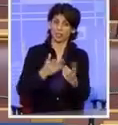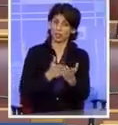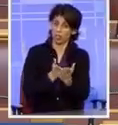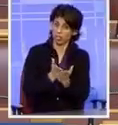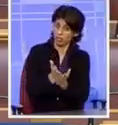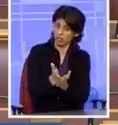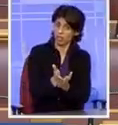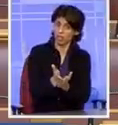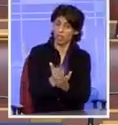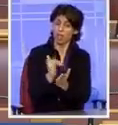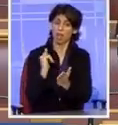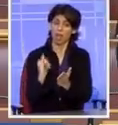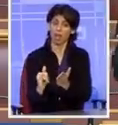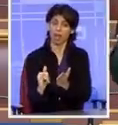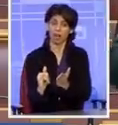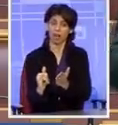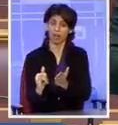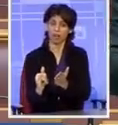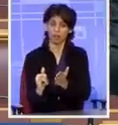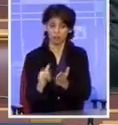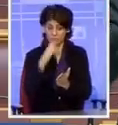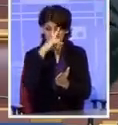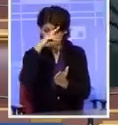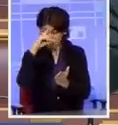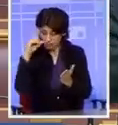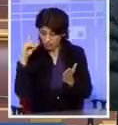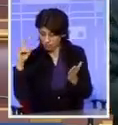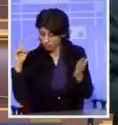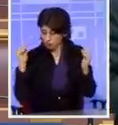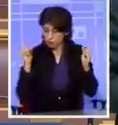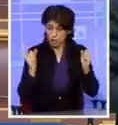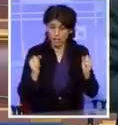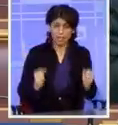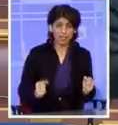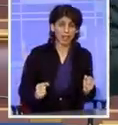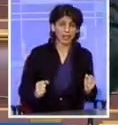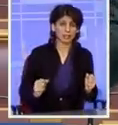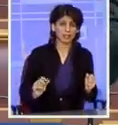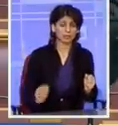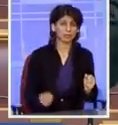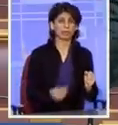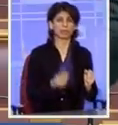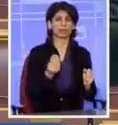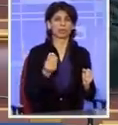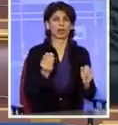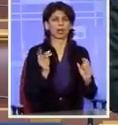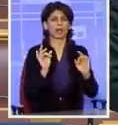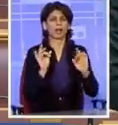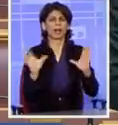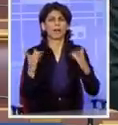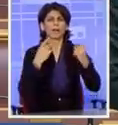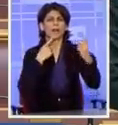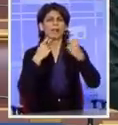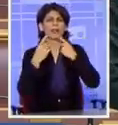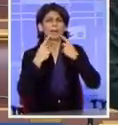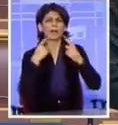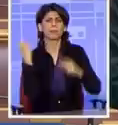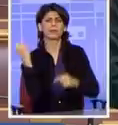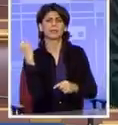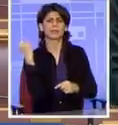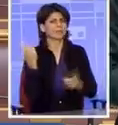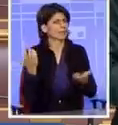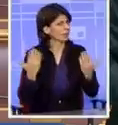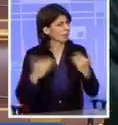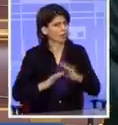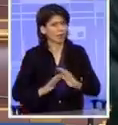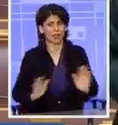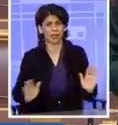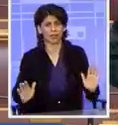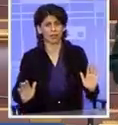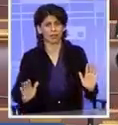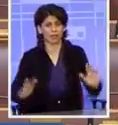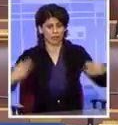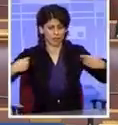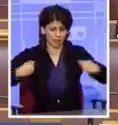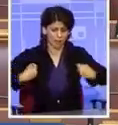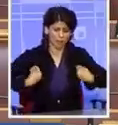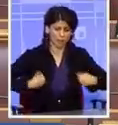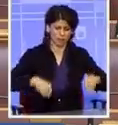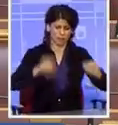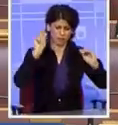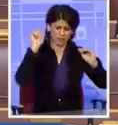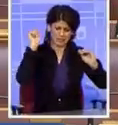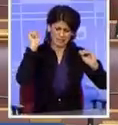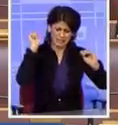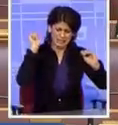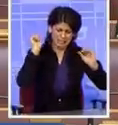ακόμα και να βρεθούμε στη δύσκολη κατάσταση, στη δύσκολη θέση, να μην έχουμε καμία διαπραγματευτική ισχύ και να εκποιήσουμε τη δημόσια